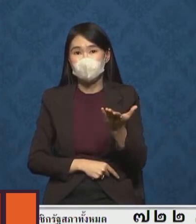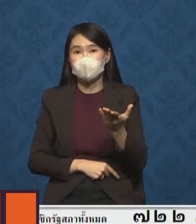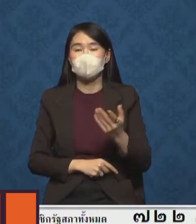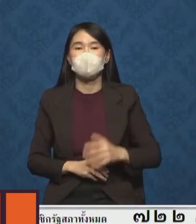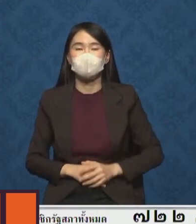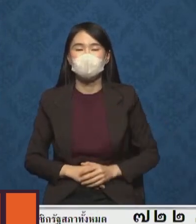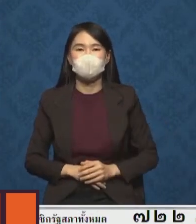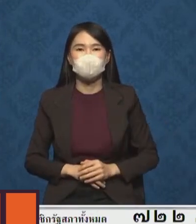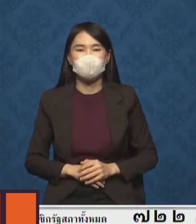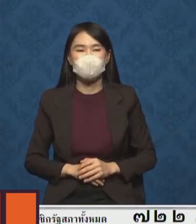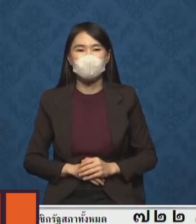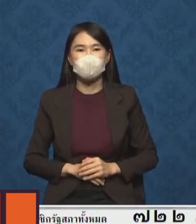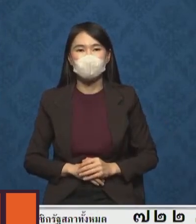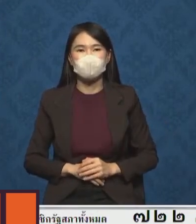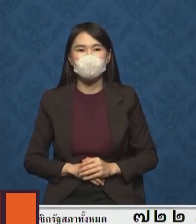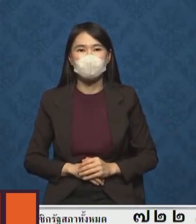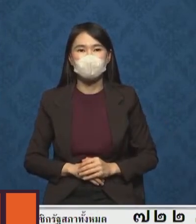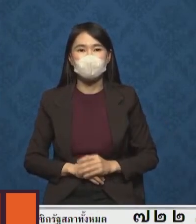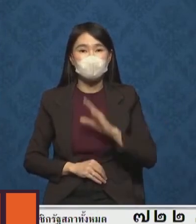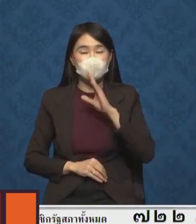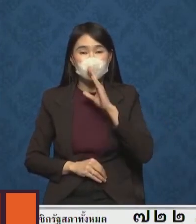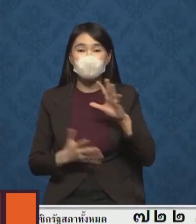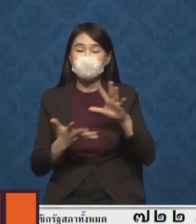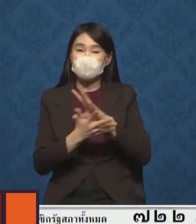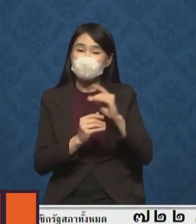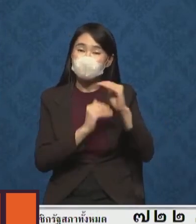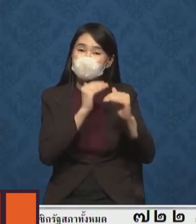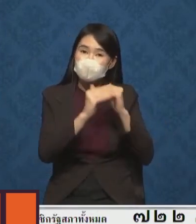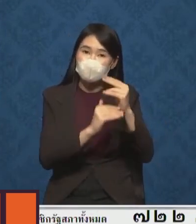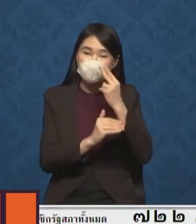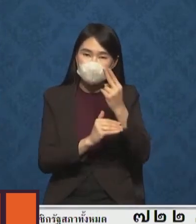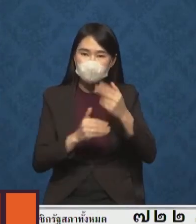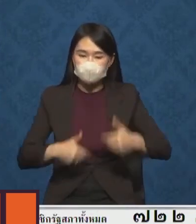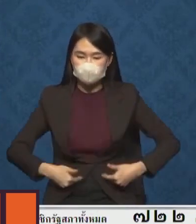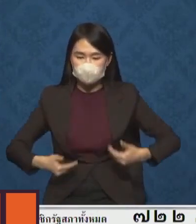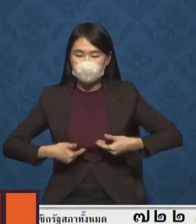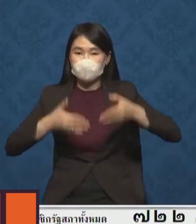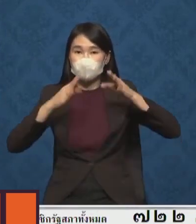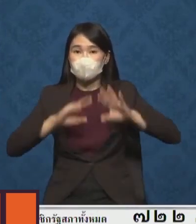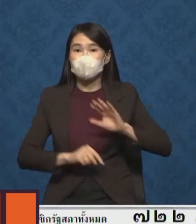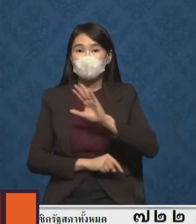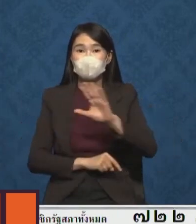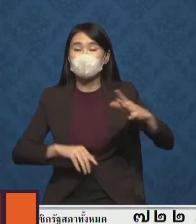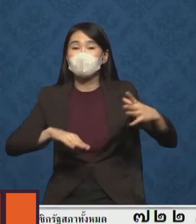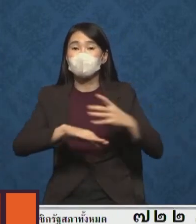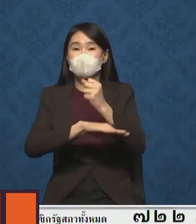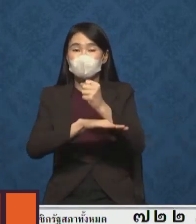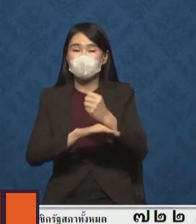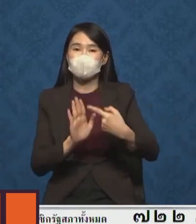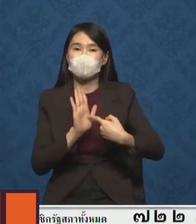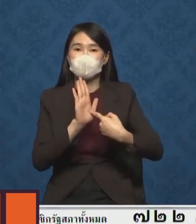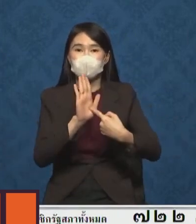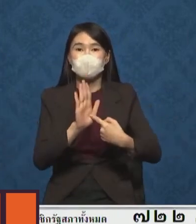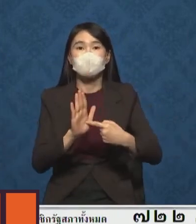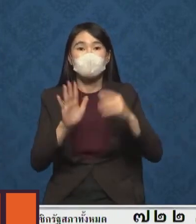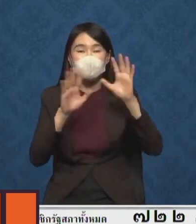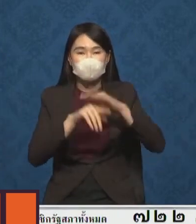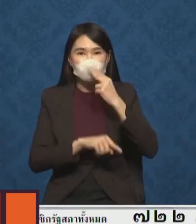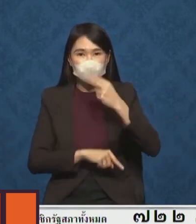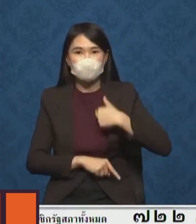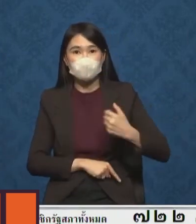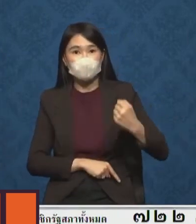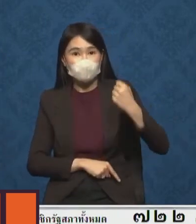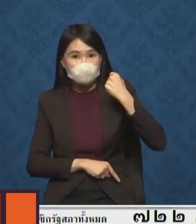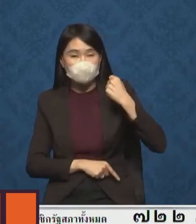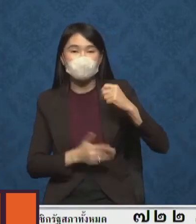ก็คือการพฒนาว่าวิธีของวัฒนาธรรมทางการเมือง ไม่วจะเป็น Heart Powerหรอ